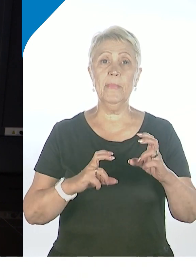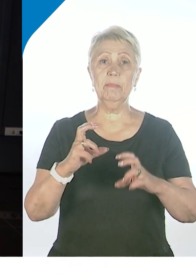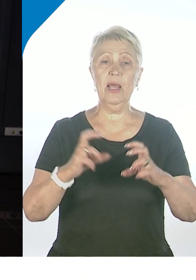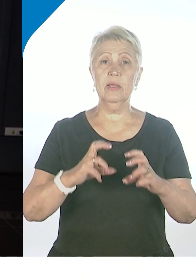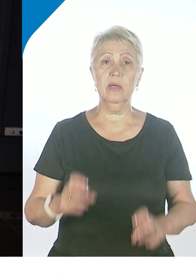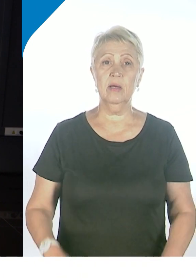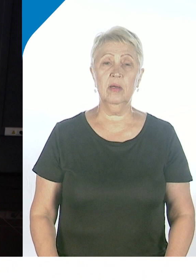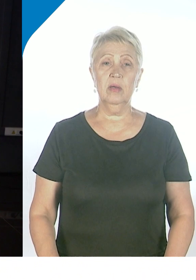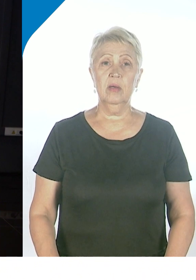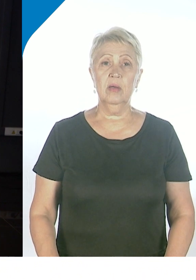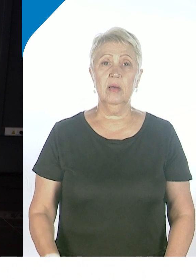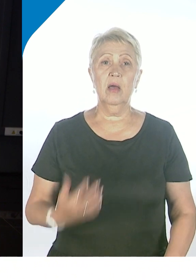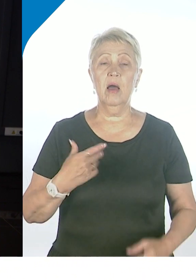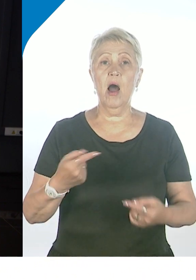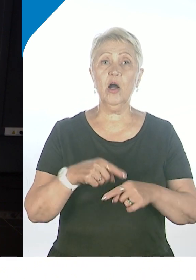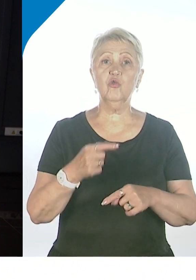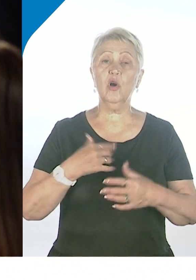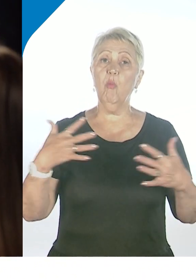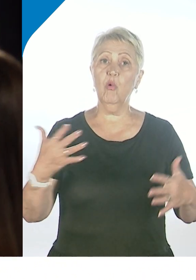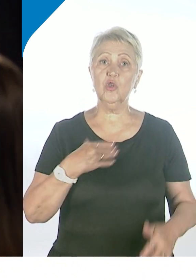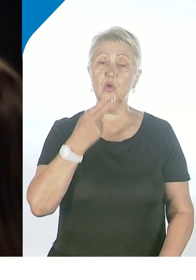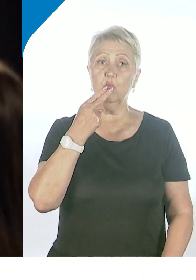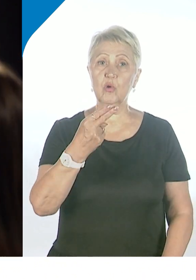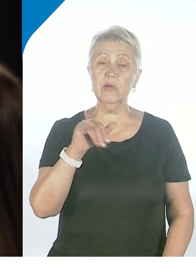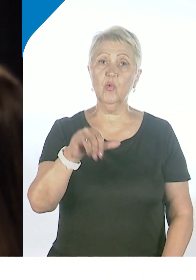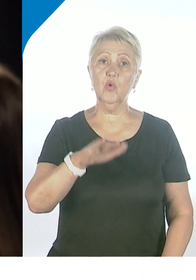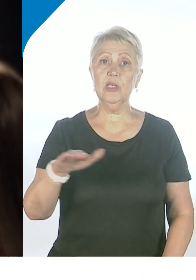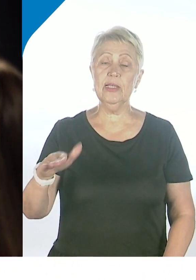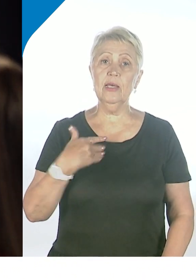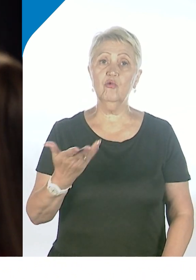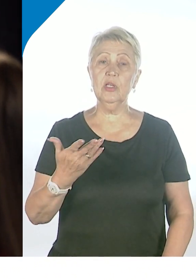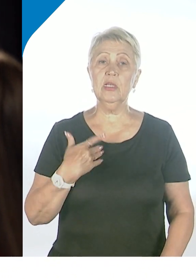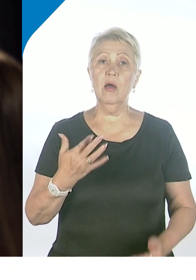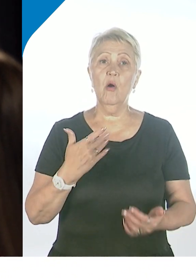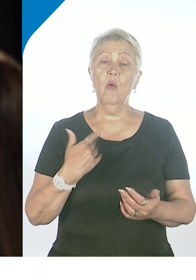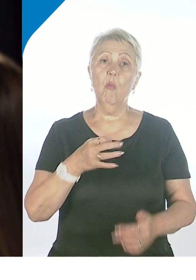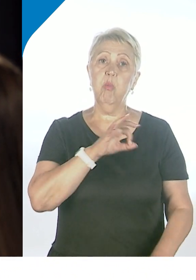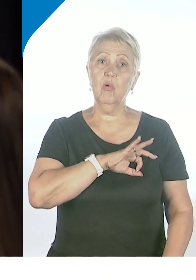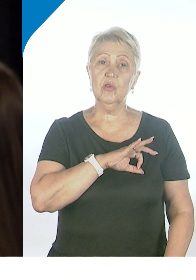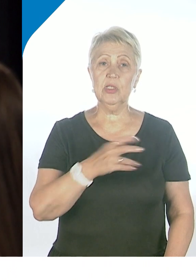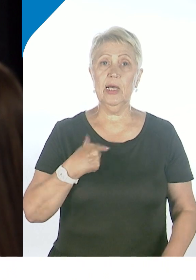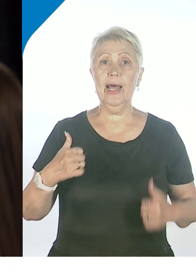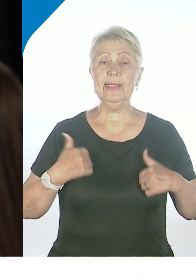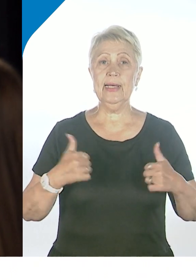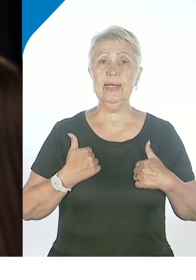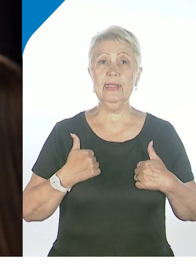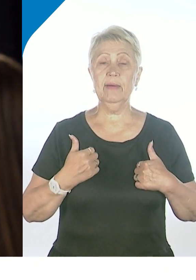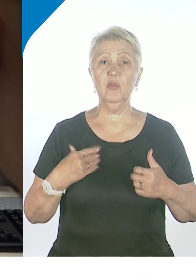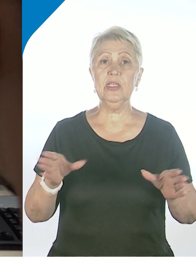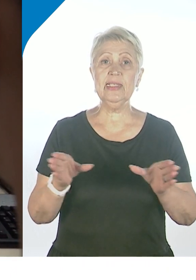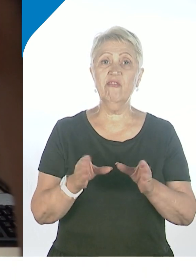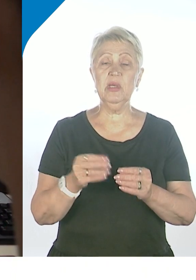большим спросом у ваших детей пользуются или которые наглядные? В основном, конечно, стараемся совместить